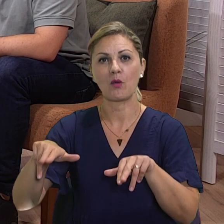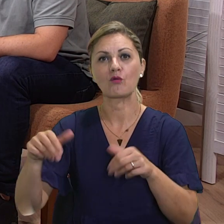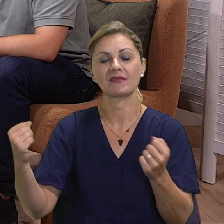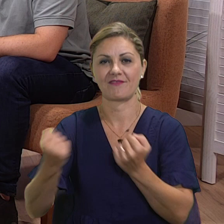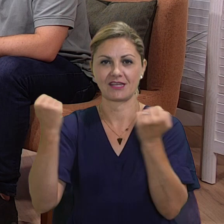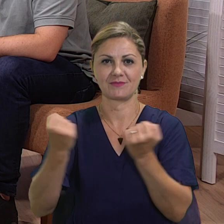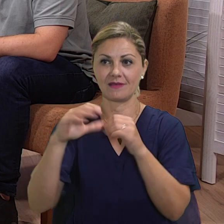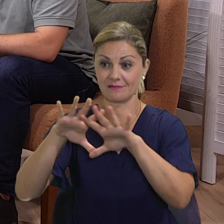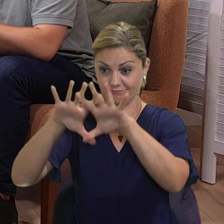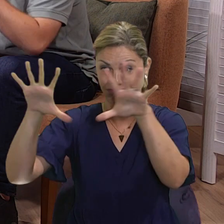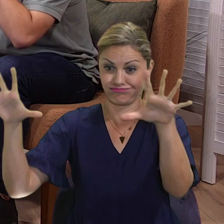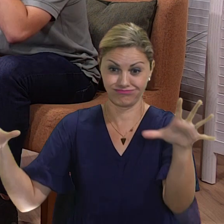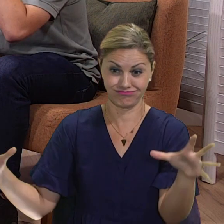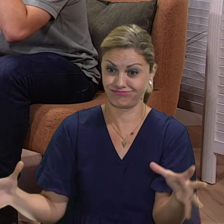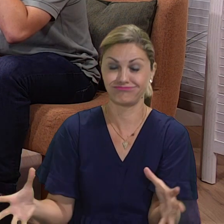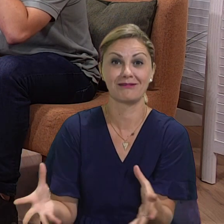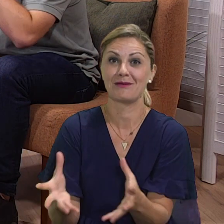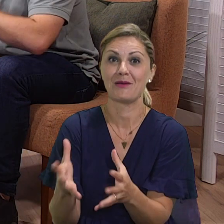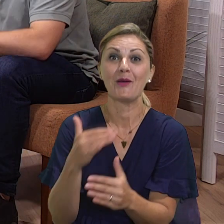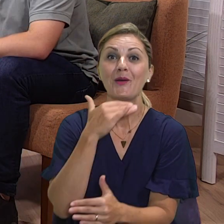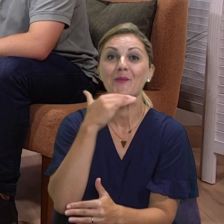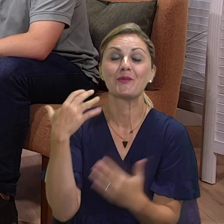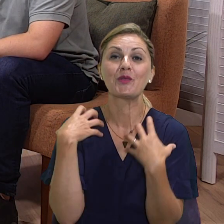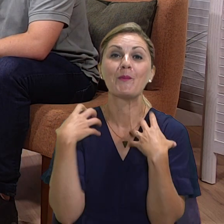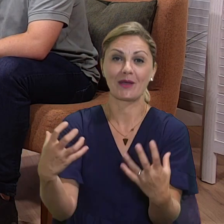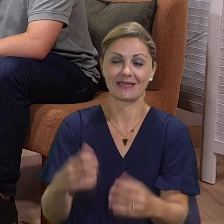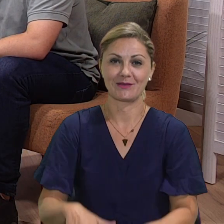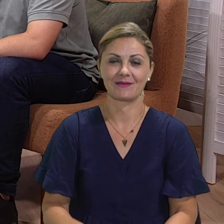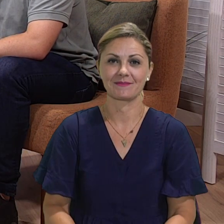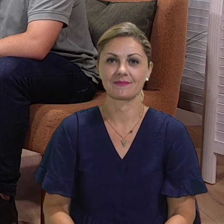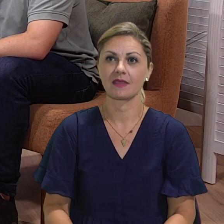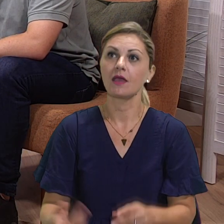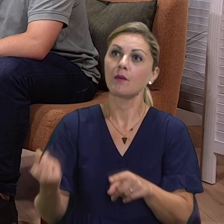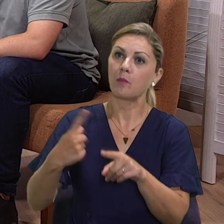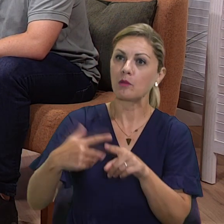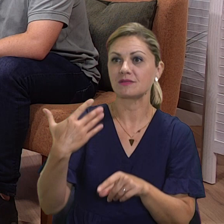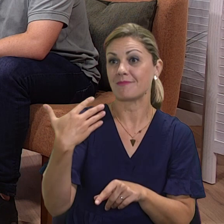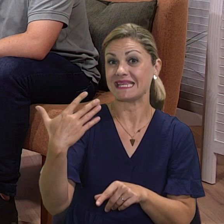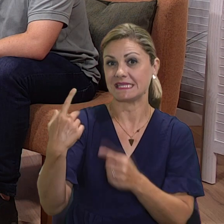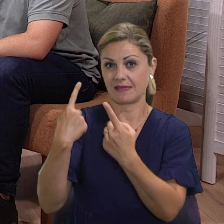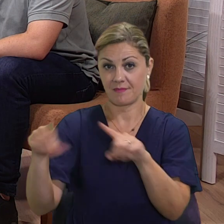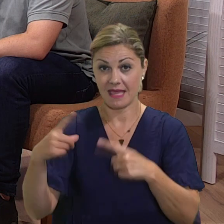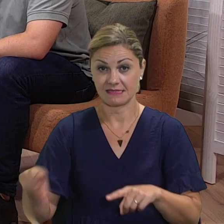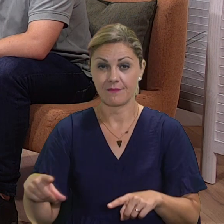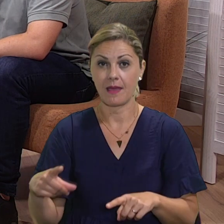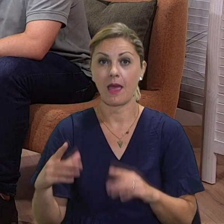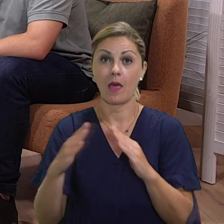I normalno ovo sve što je do sad bilo, skupilo se tu jednu 50-ak pjesama za domoljubni pjesama, a to je meni